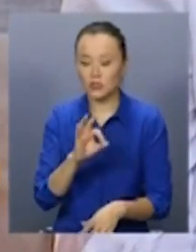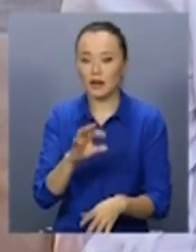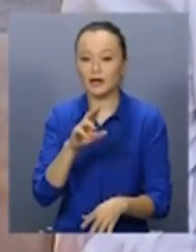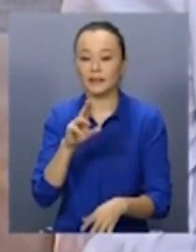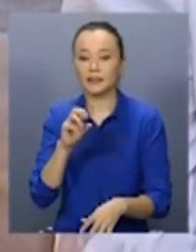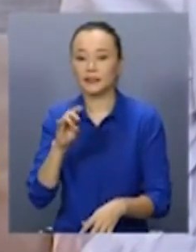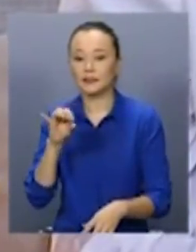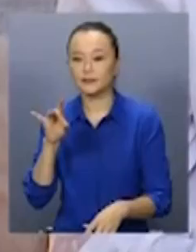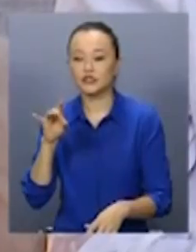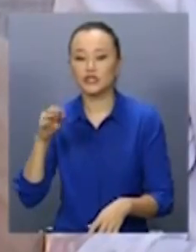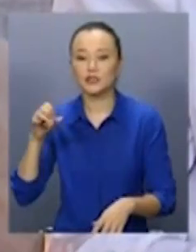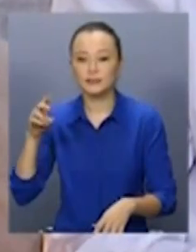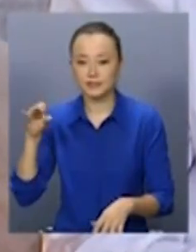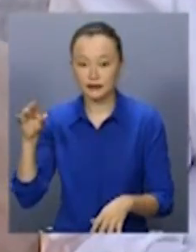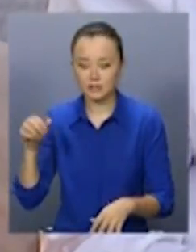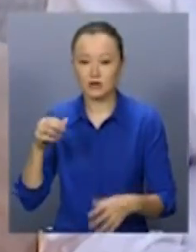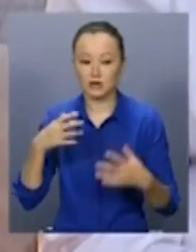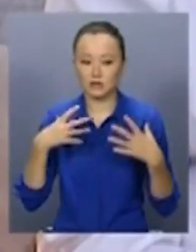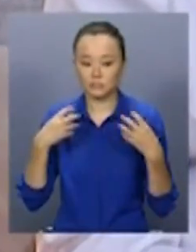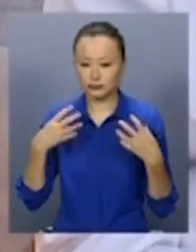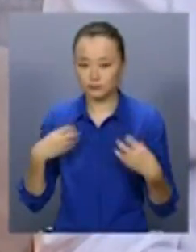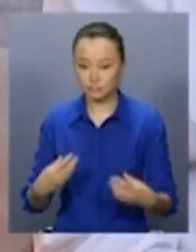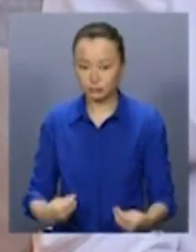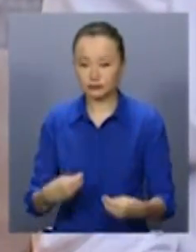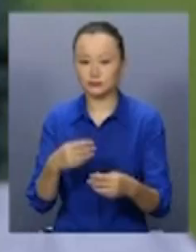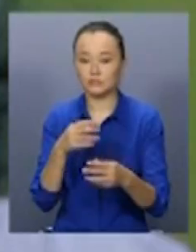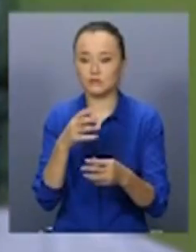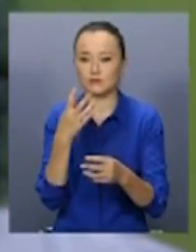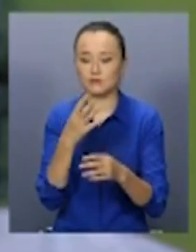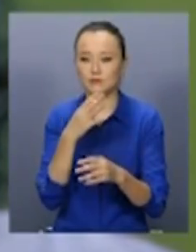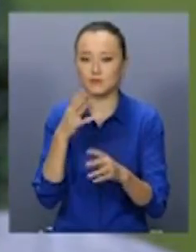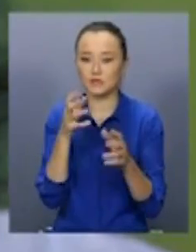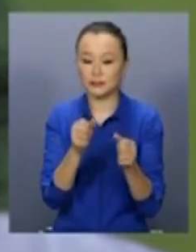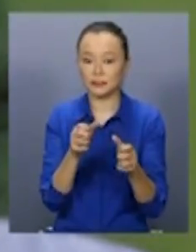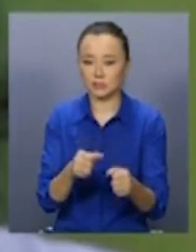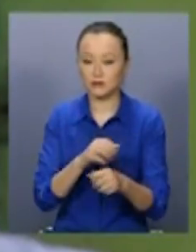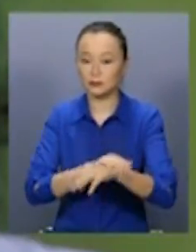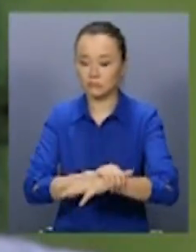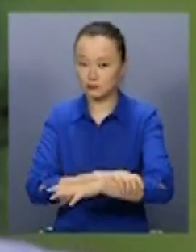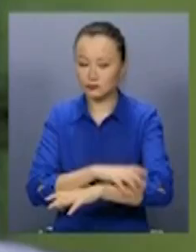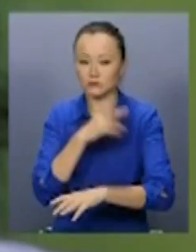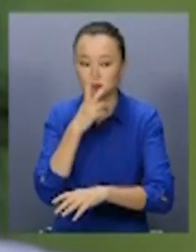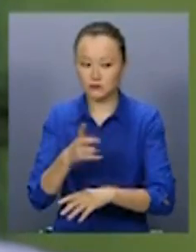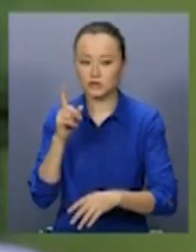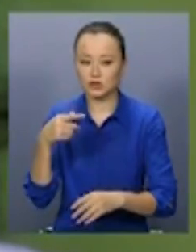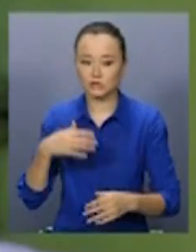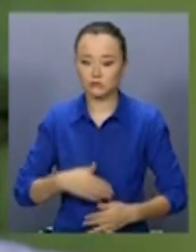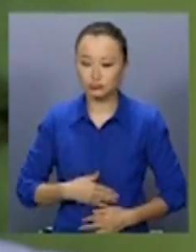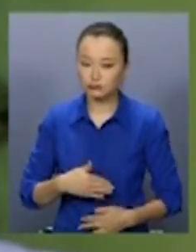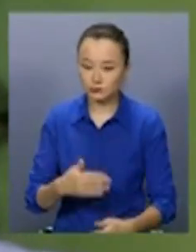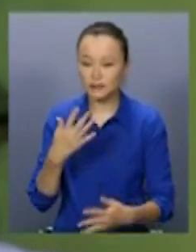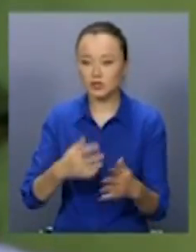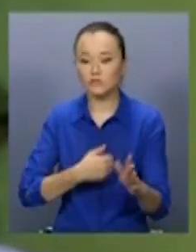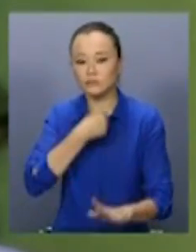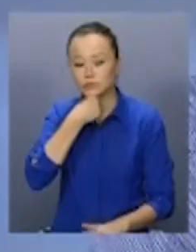Кинерджетика саласында бұлшық етті ұстап отырып, адамның қай кезде, тіпті анасының құрсағында жатқан кезде ма, жоқ өсе келе